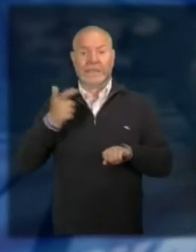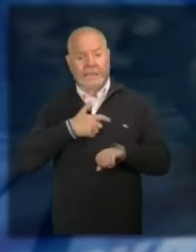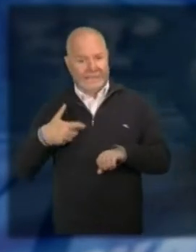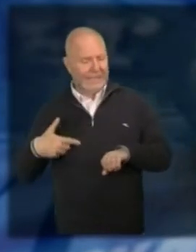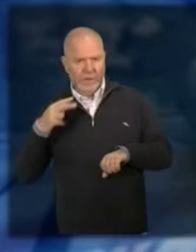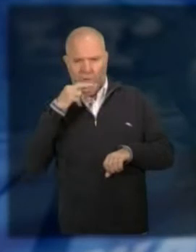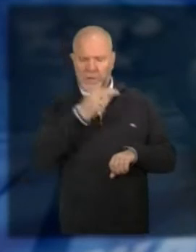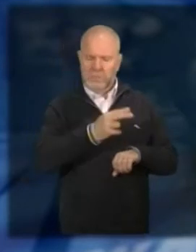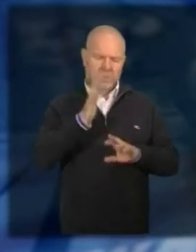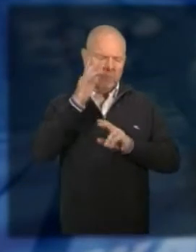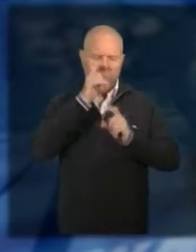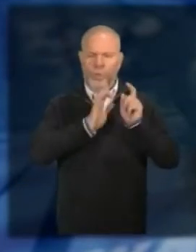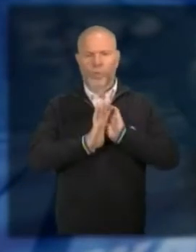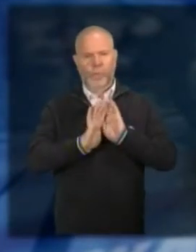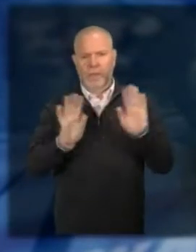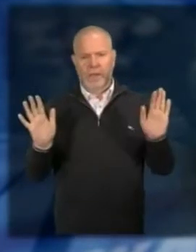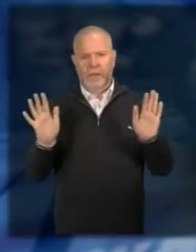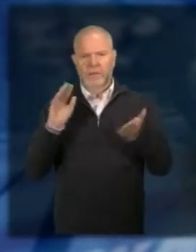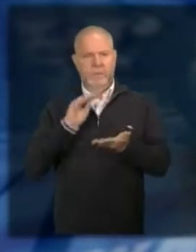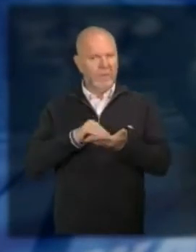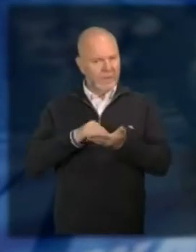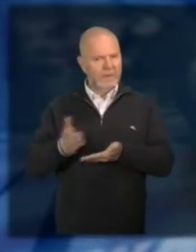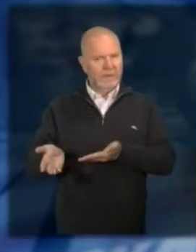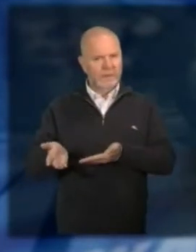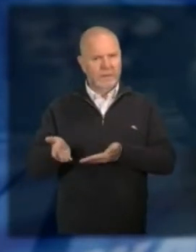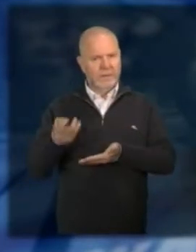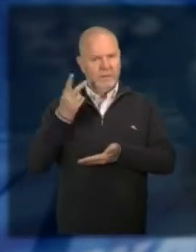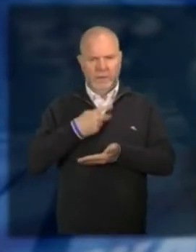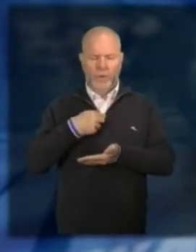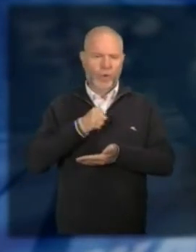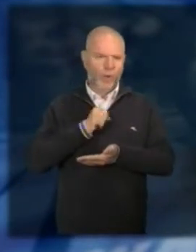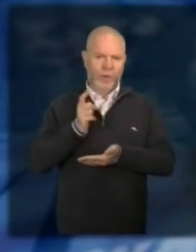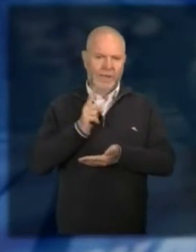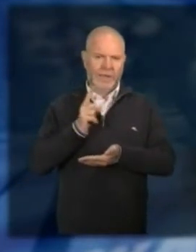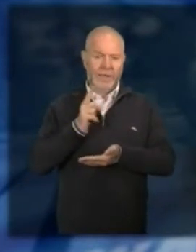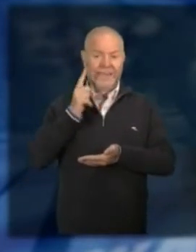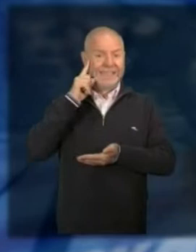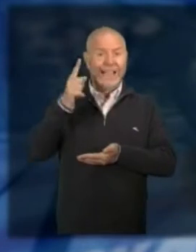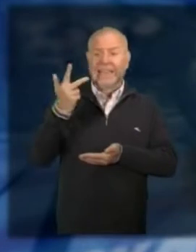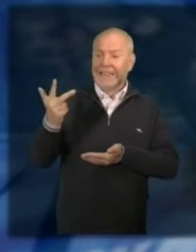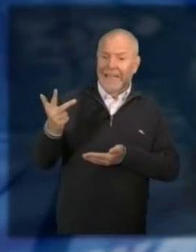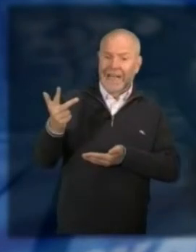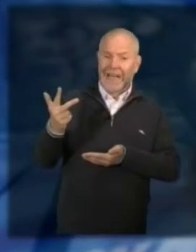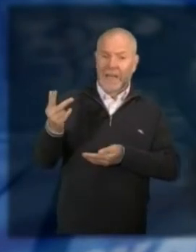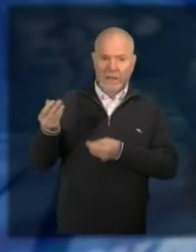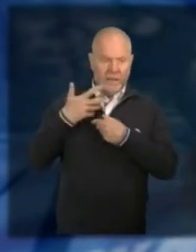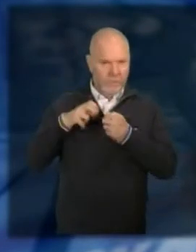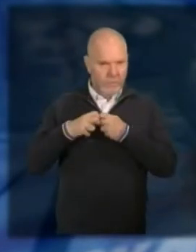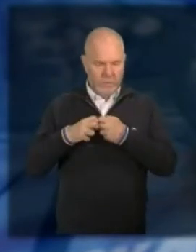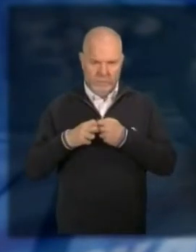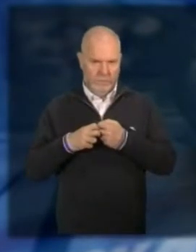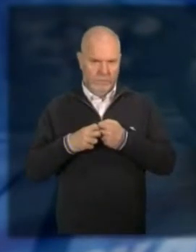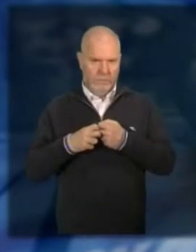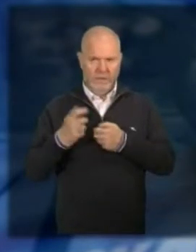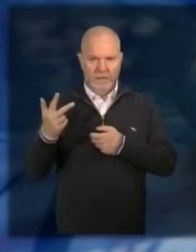respinge qualsiasi allarmismo relativo alla presenza dei profughi. Non credo, spiega il primo cittadino, che tre profughi rappresentino un problema. Sono